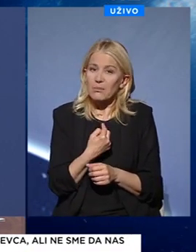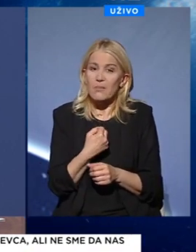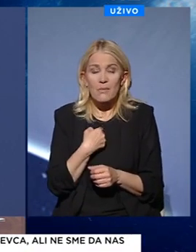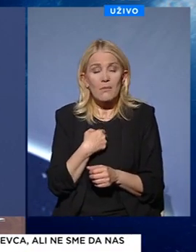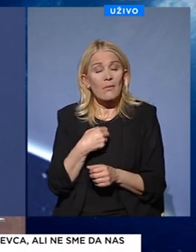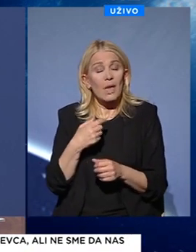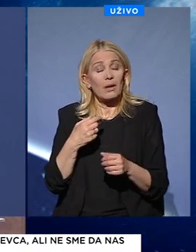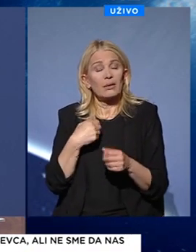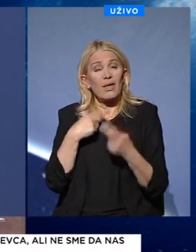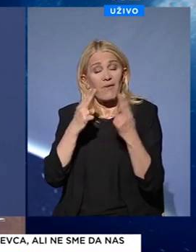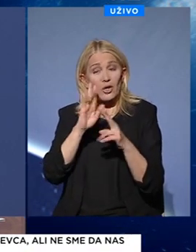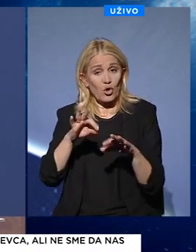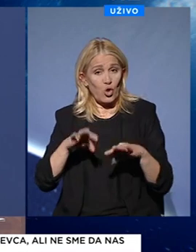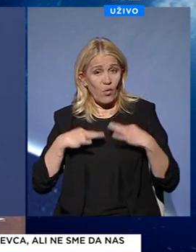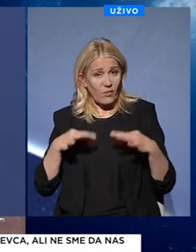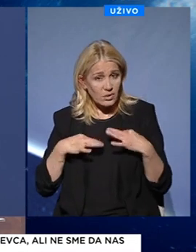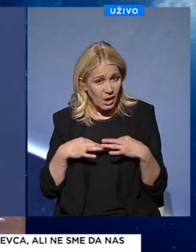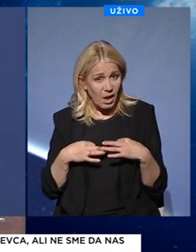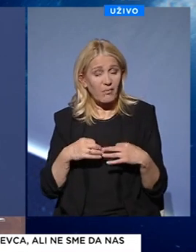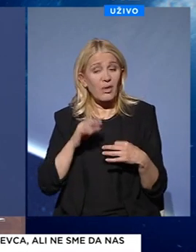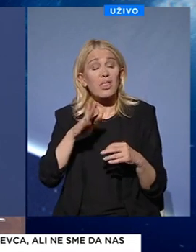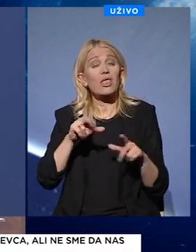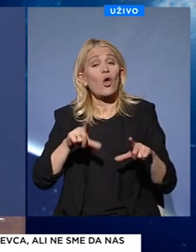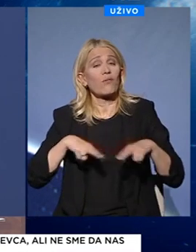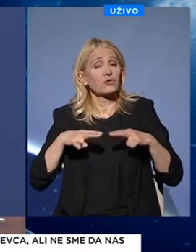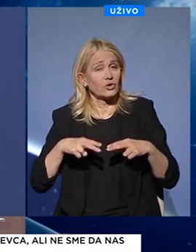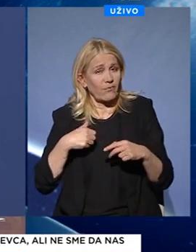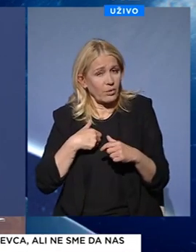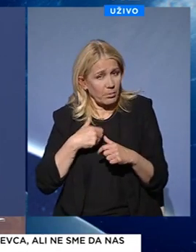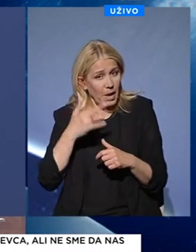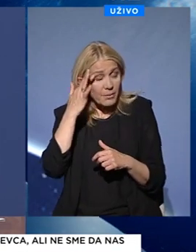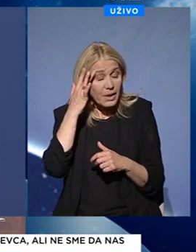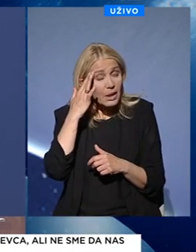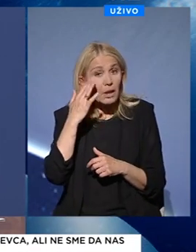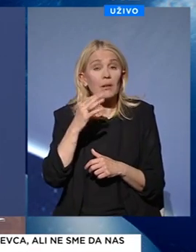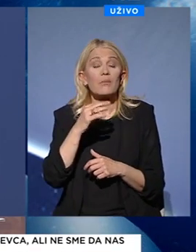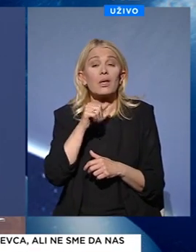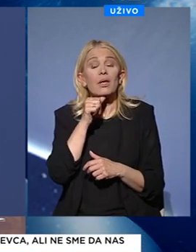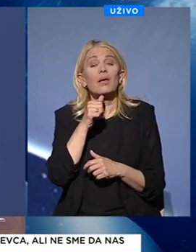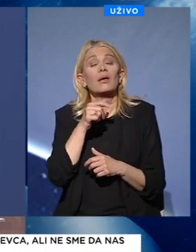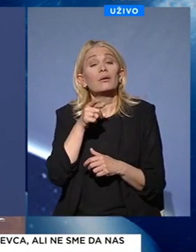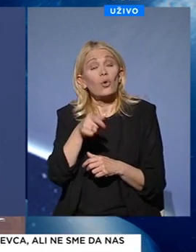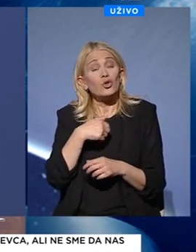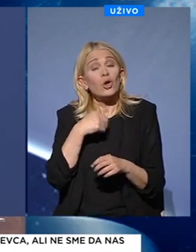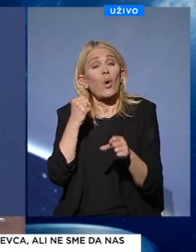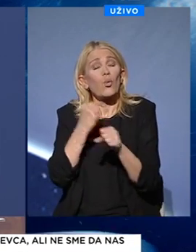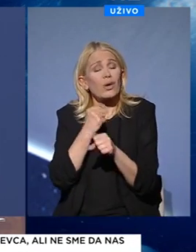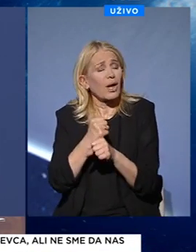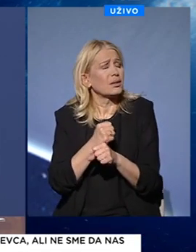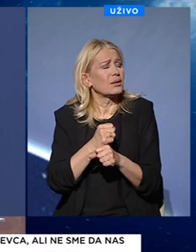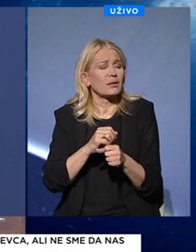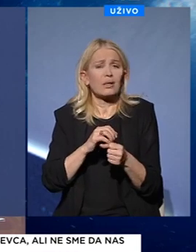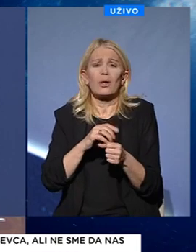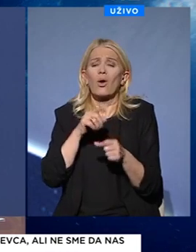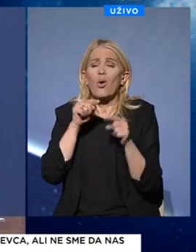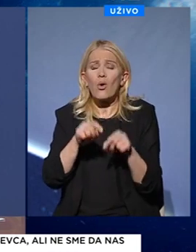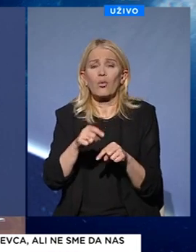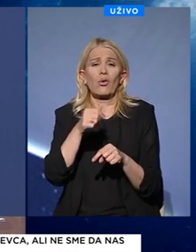njihovog zdravlja, nama je stalo do njihovog života. Prema tome, odradit ćemo apsolutno